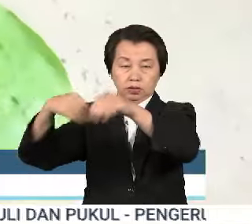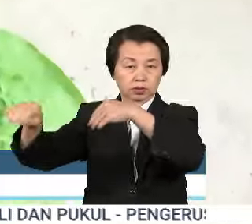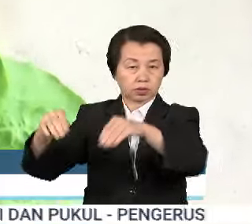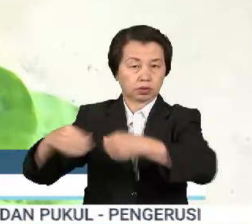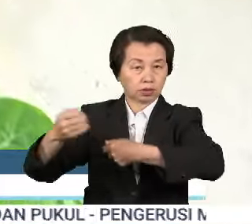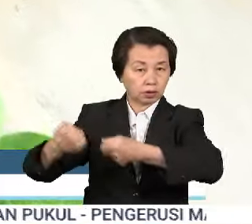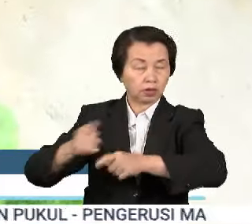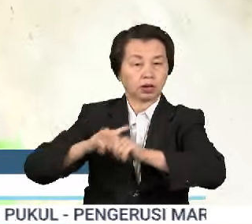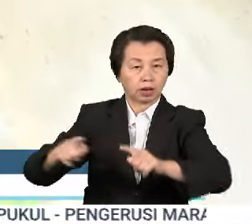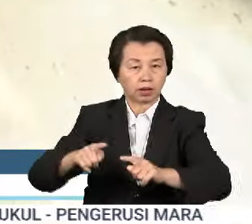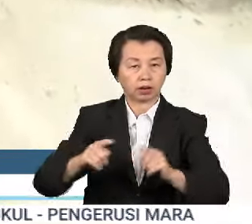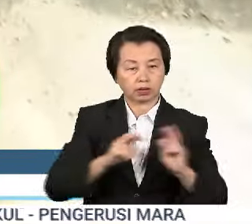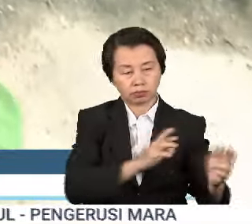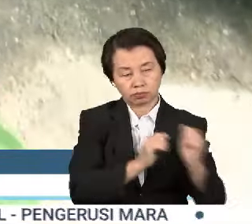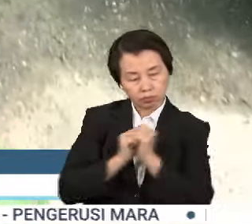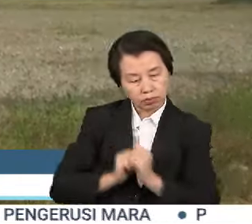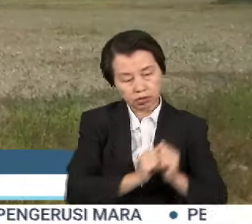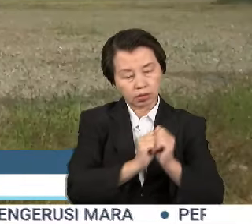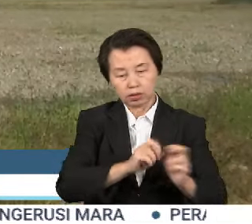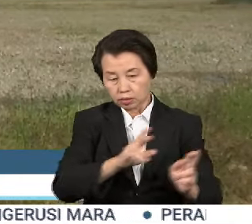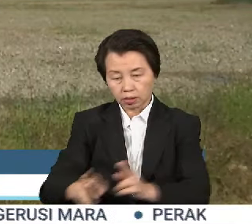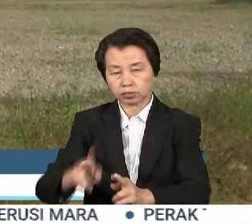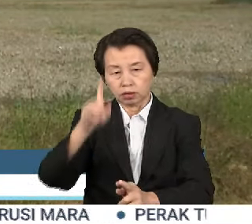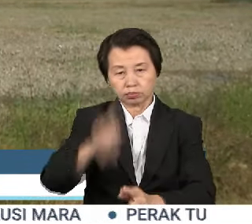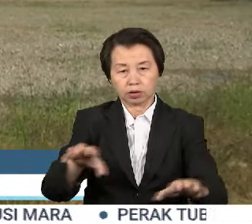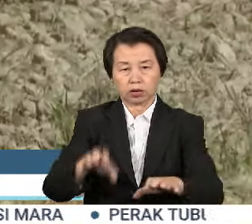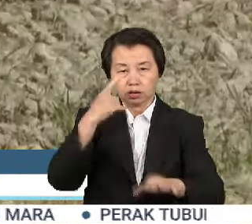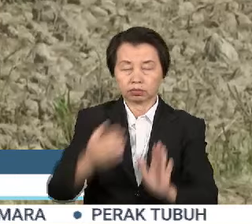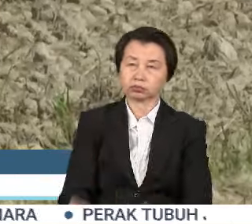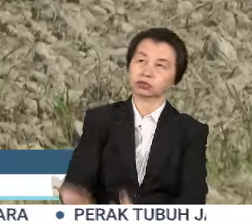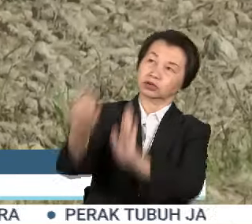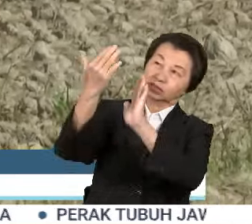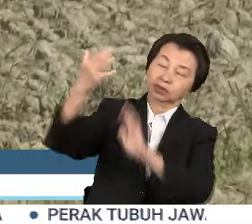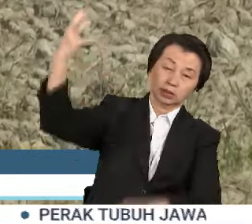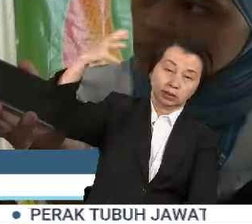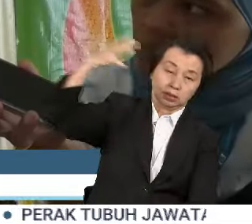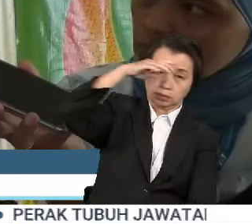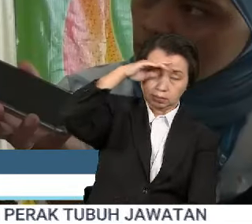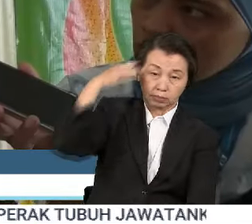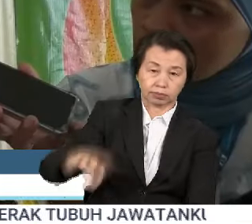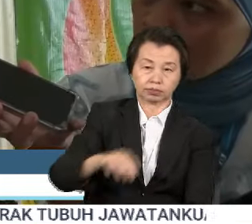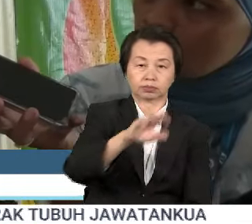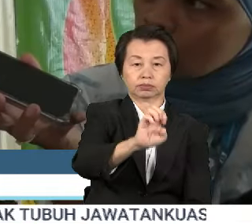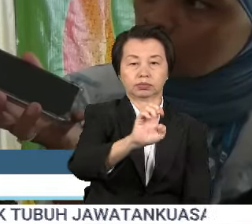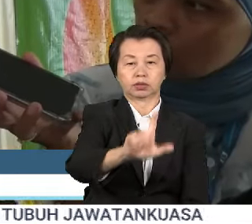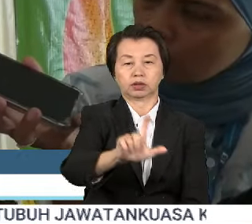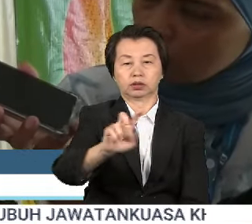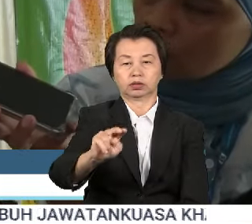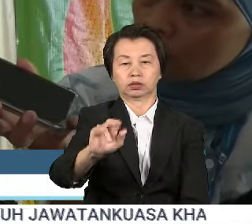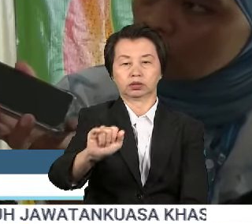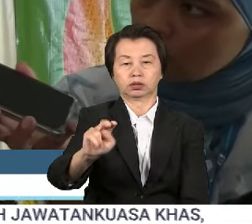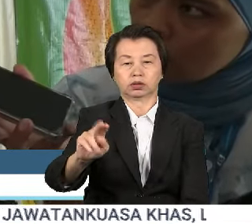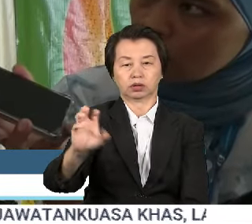namun perancangan kolektif perlu dilakukan bagi mendepani fenomena El Nino. Pokok apa pun dalam Malaysia